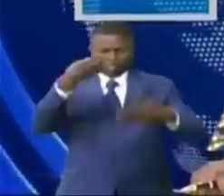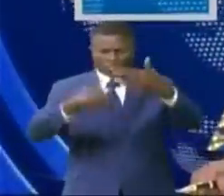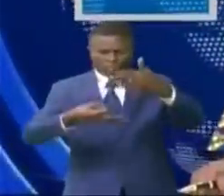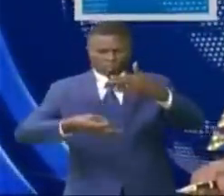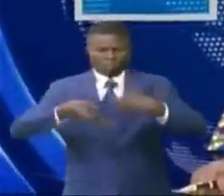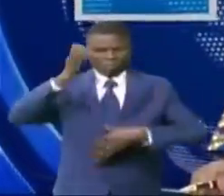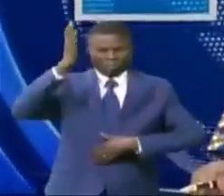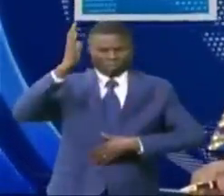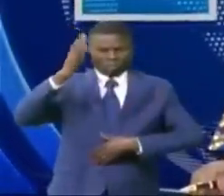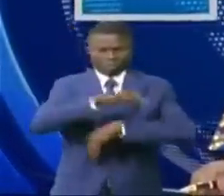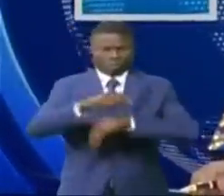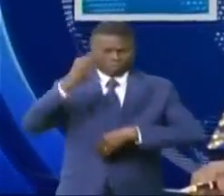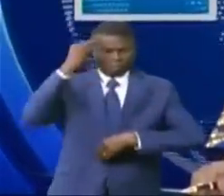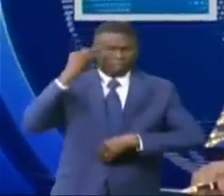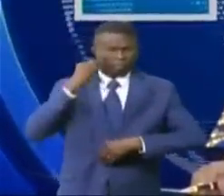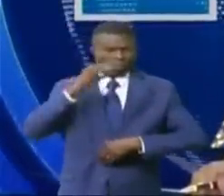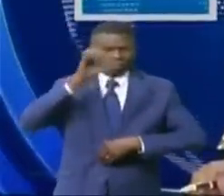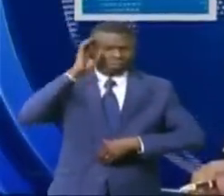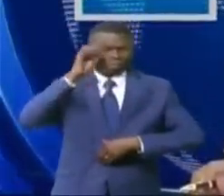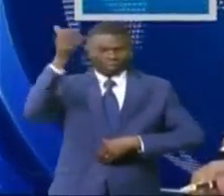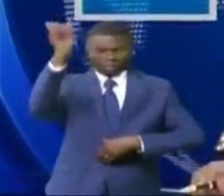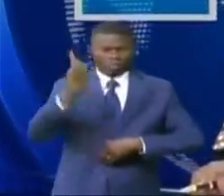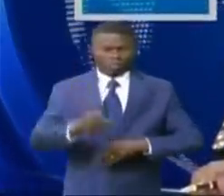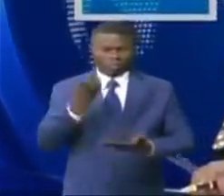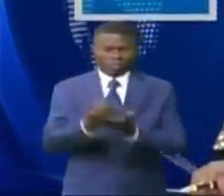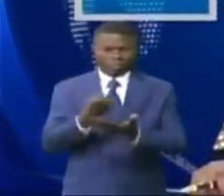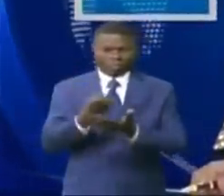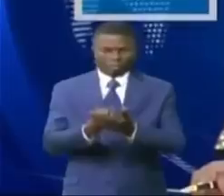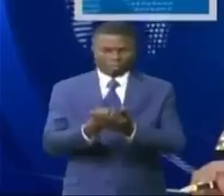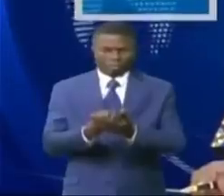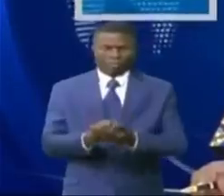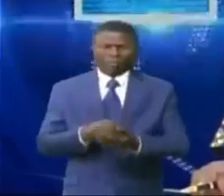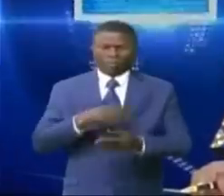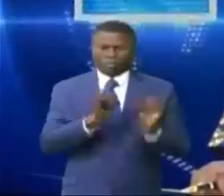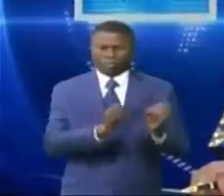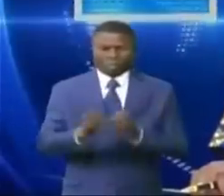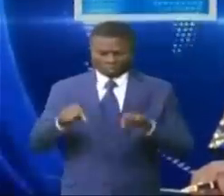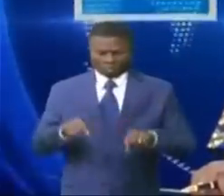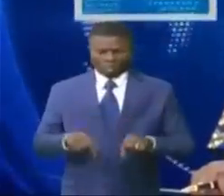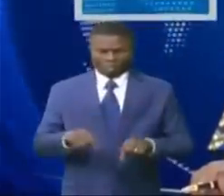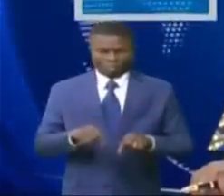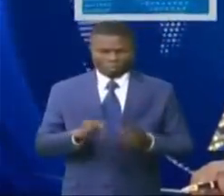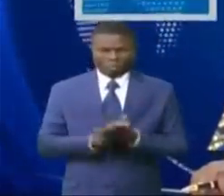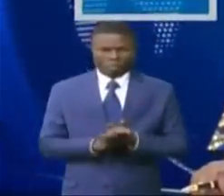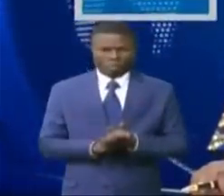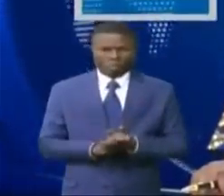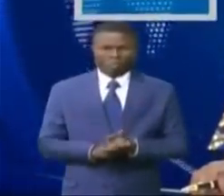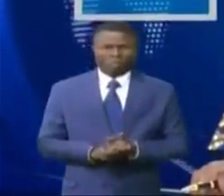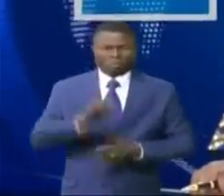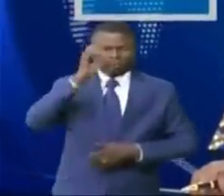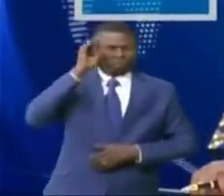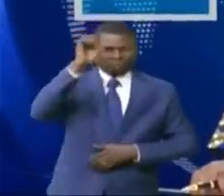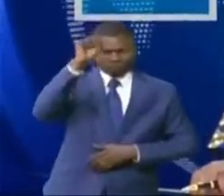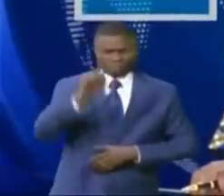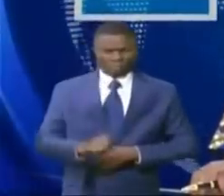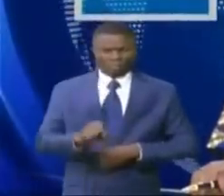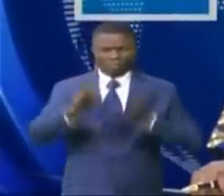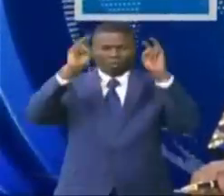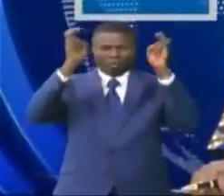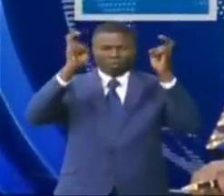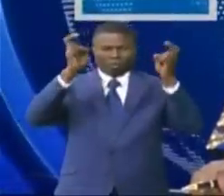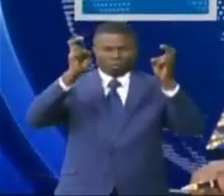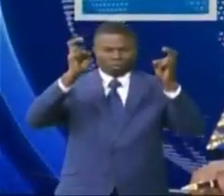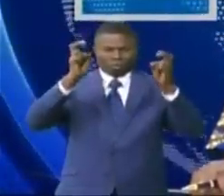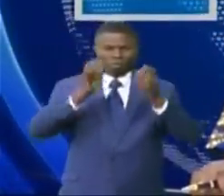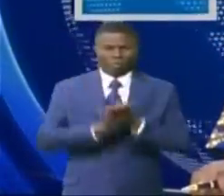conférence ministérielle Korea-Africa Economic Cooperation qui se tient présentement à Busan en Corée du Sud avec comme thème